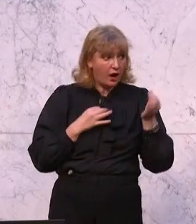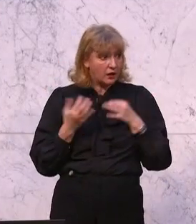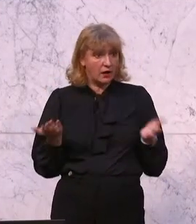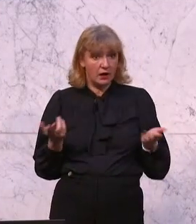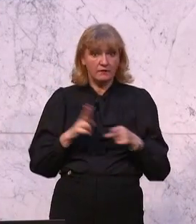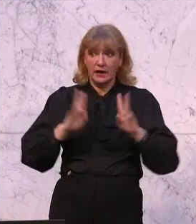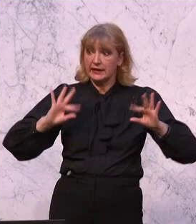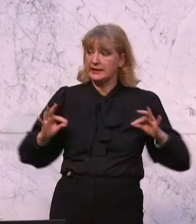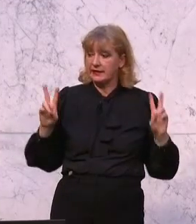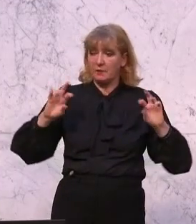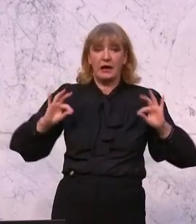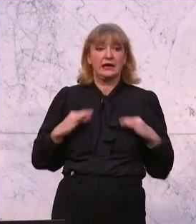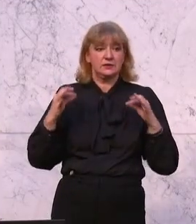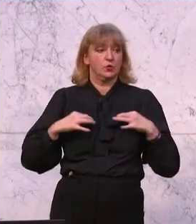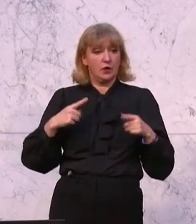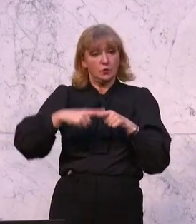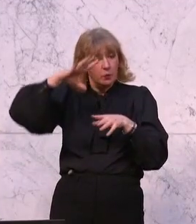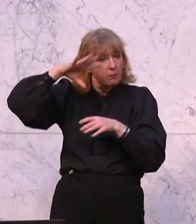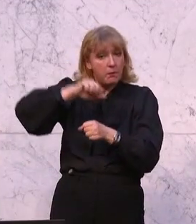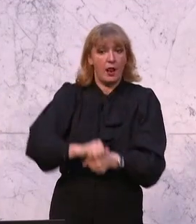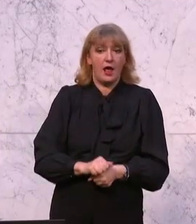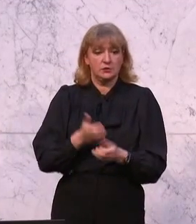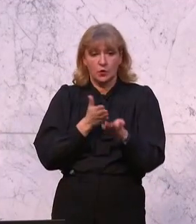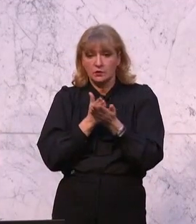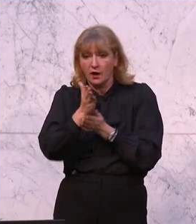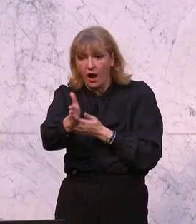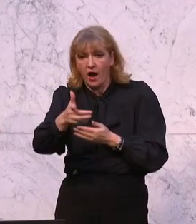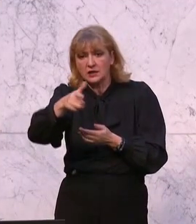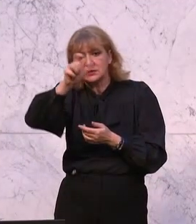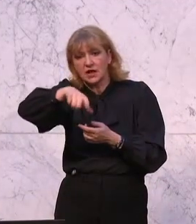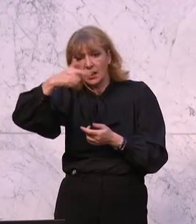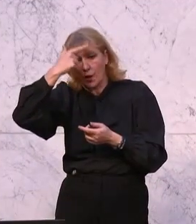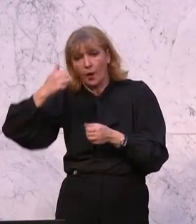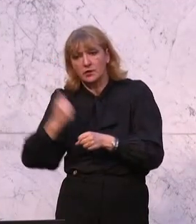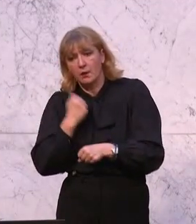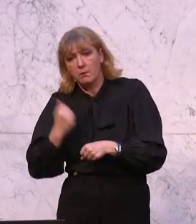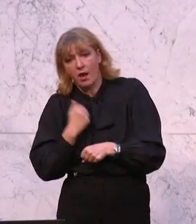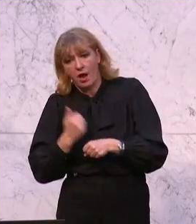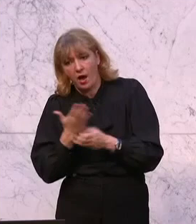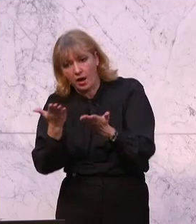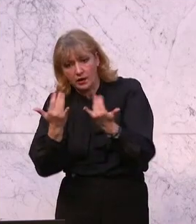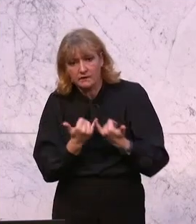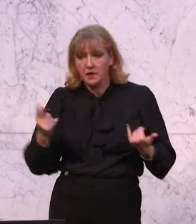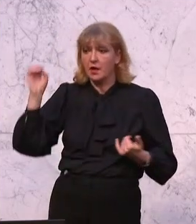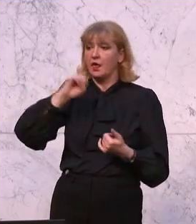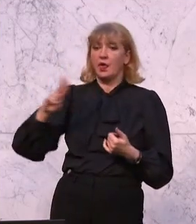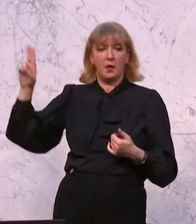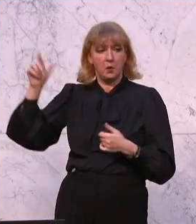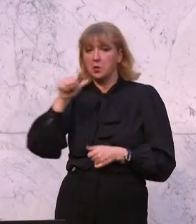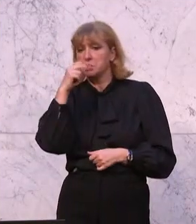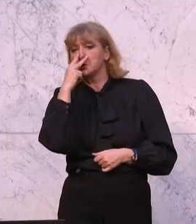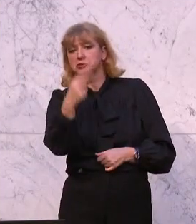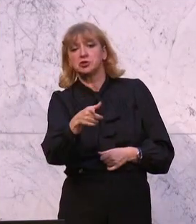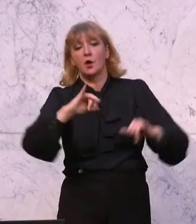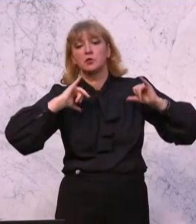die Gesundheit, um die Belastung der transitgeplagten Tiroler Bevölkerung geht, da schaut die Europäische Union nicht auf